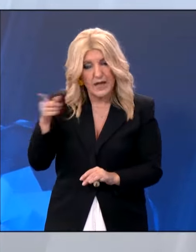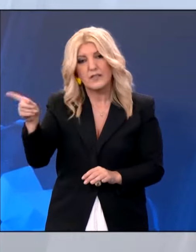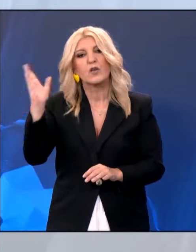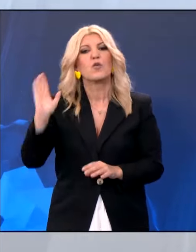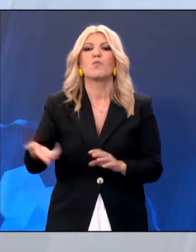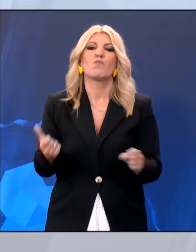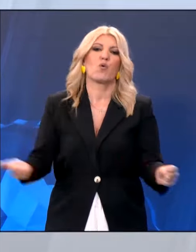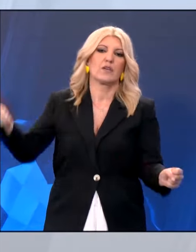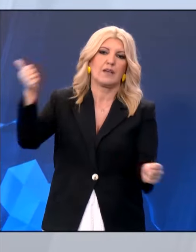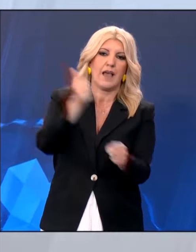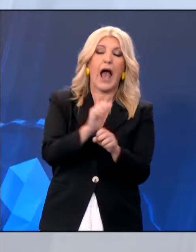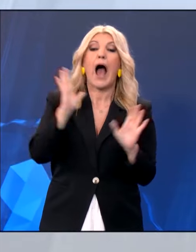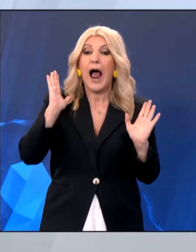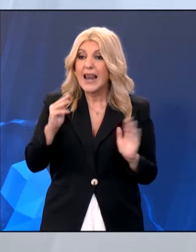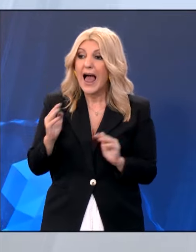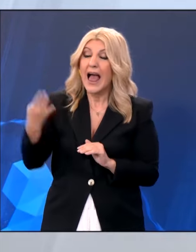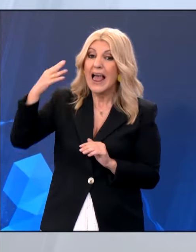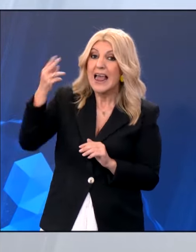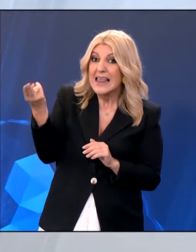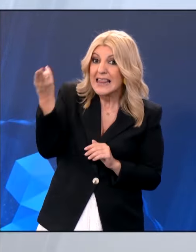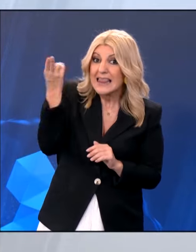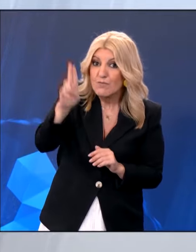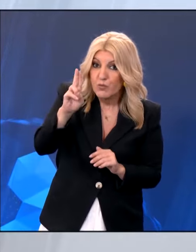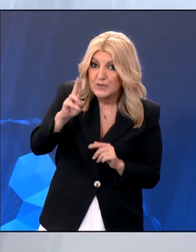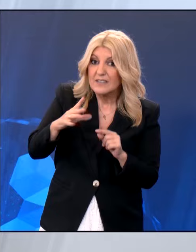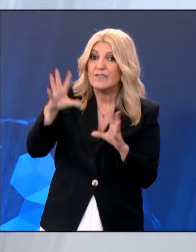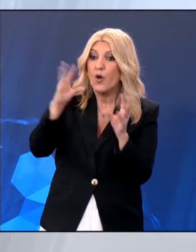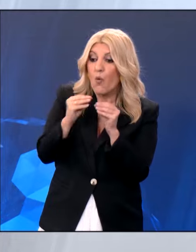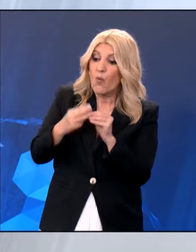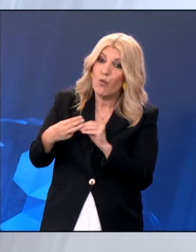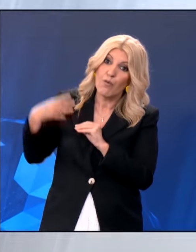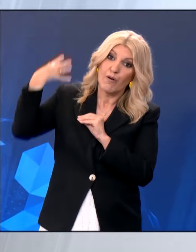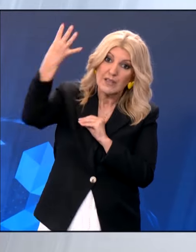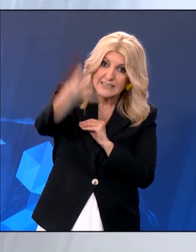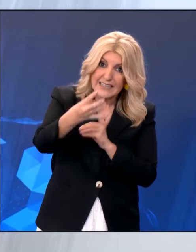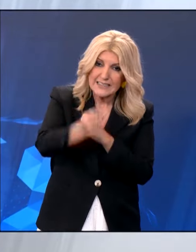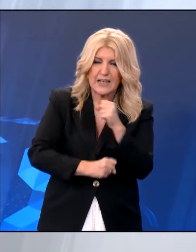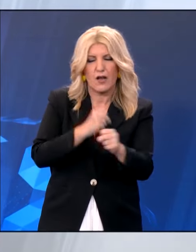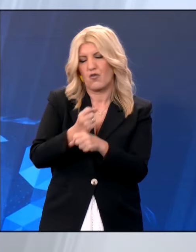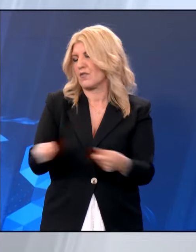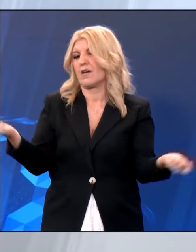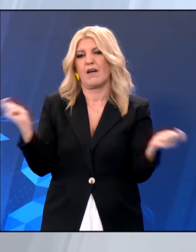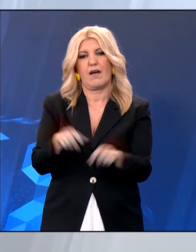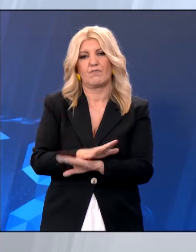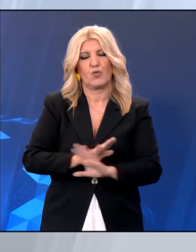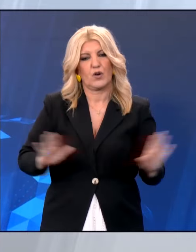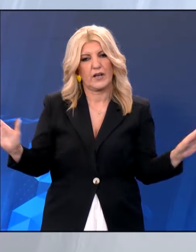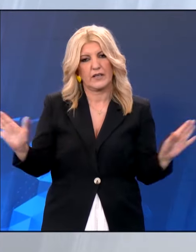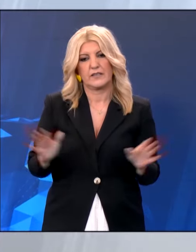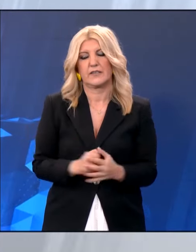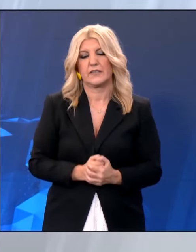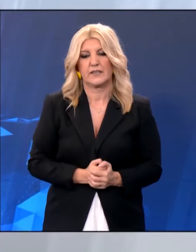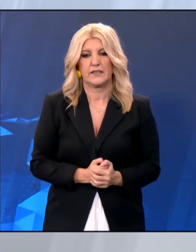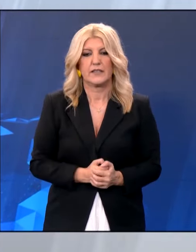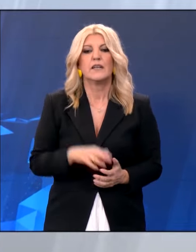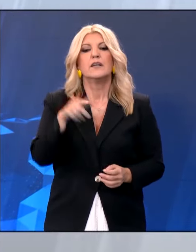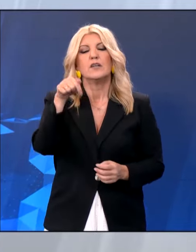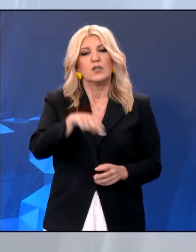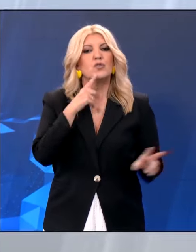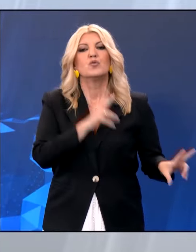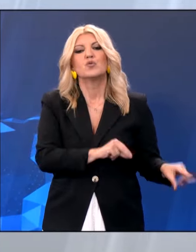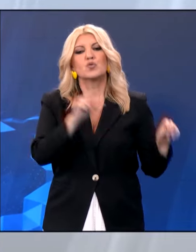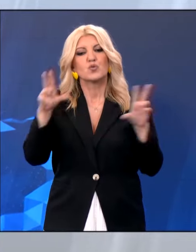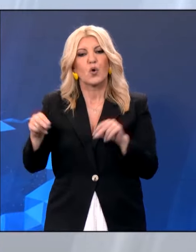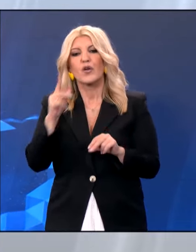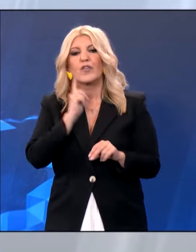θητεία. Και φαντάζει δύσκολο να κάψει το πολιτικό της χαρτί για έναν προεκλογικό αγώνα λίγων μηνών. Το ίδιο ισχύει